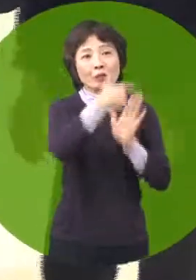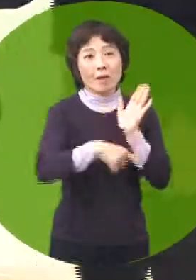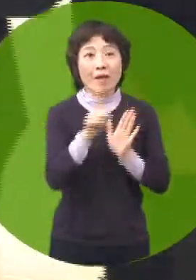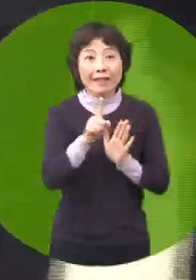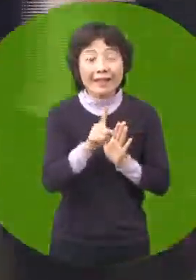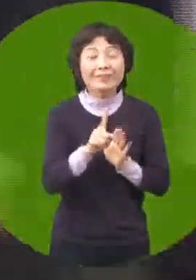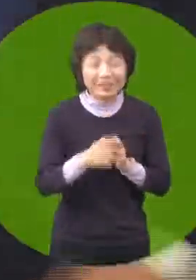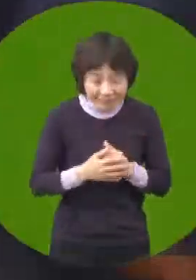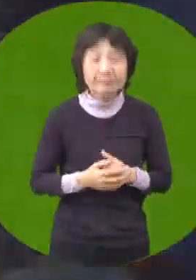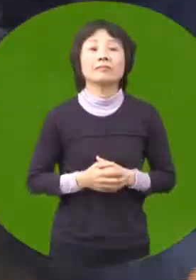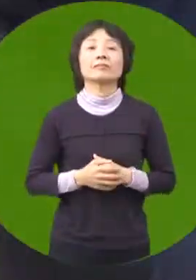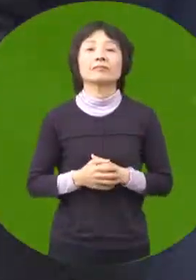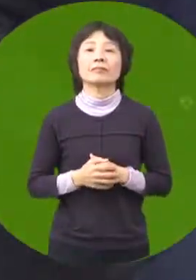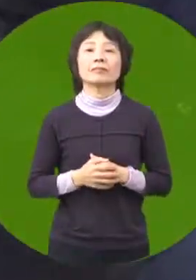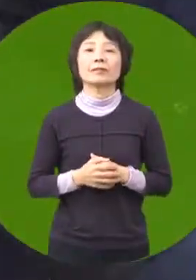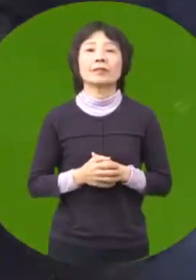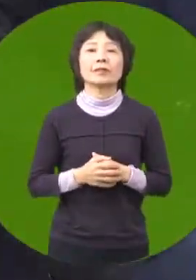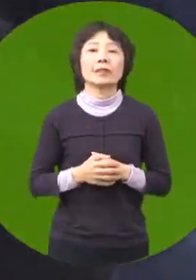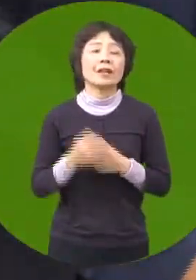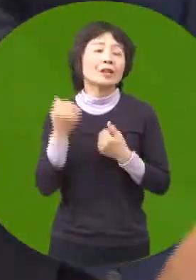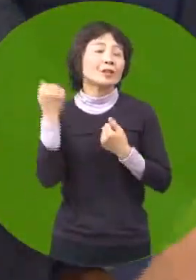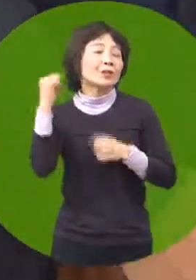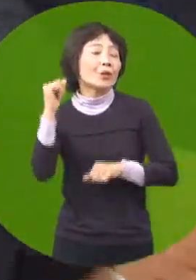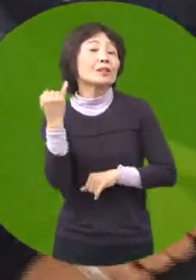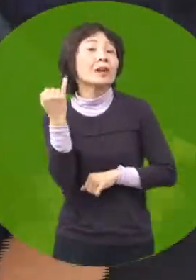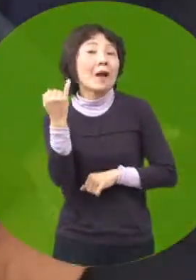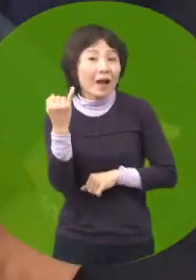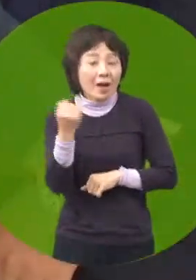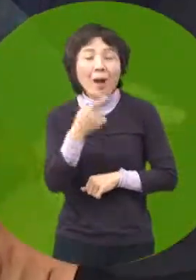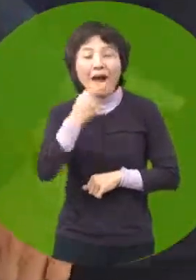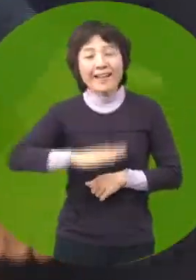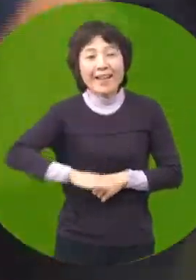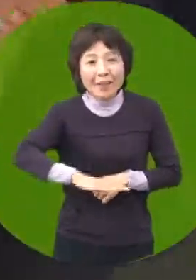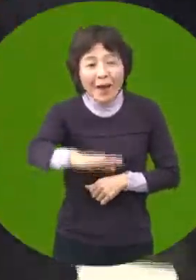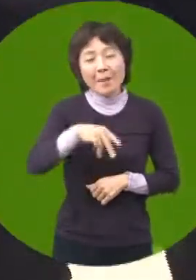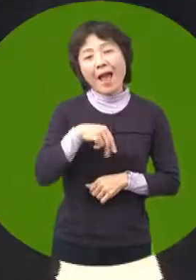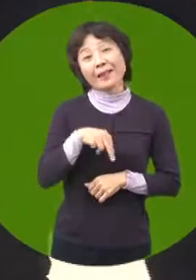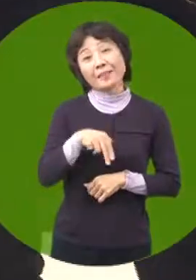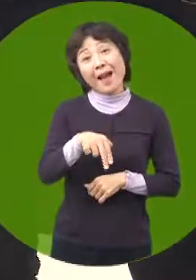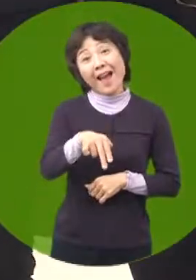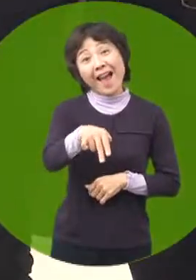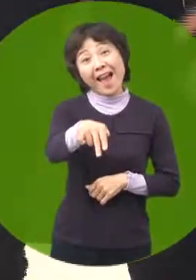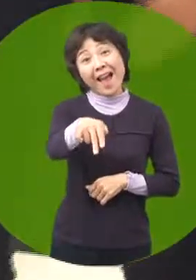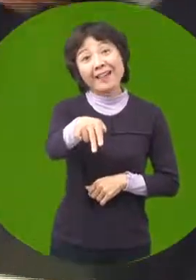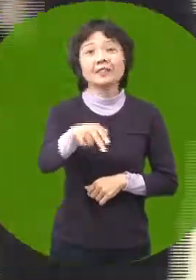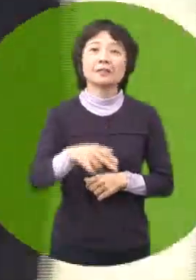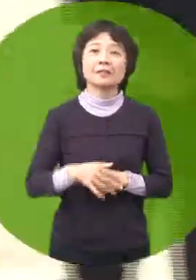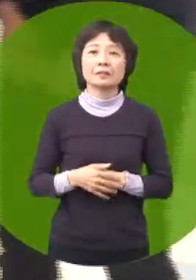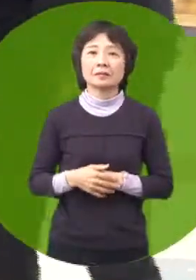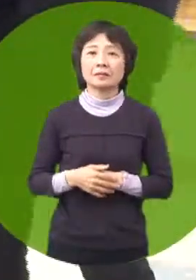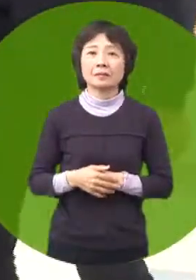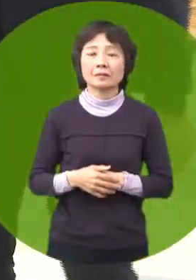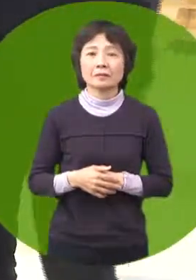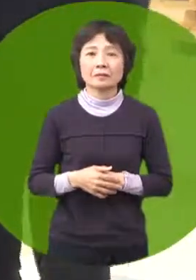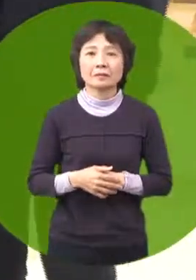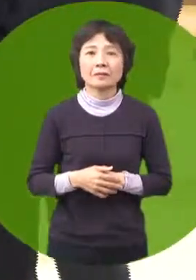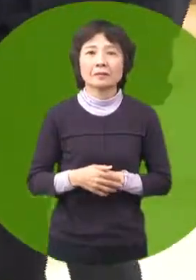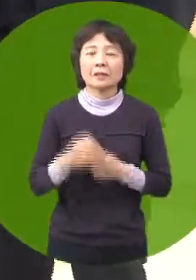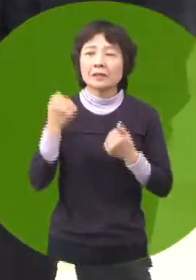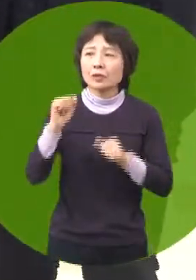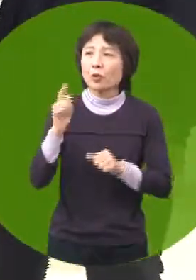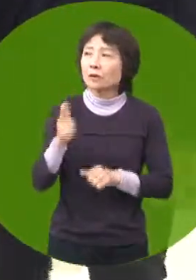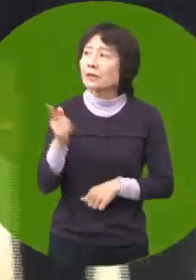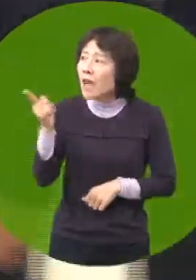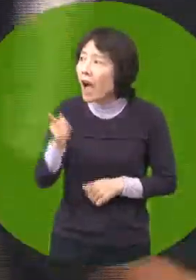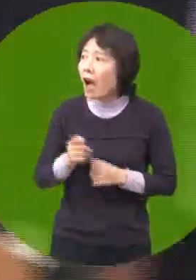たまこさん、お願いします。 女優たまこもレッドカーペット浴びちゃいます。 すごい。そうなった。 女優じゃない